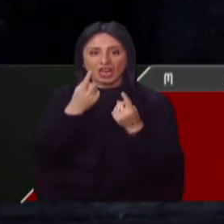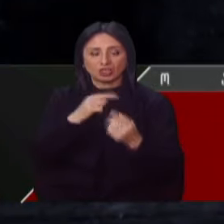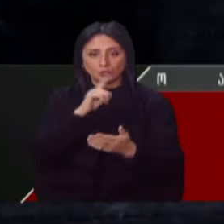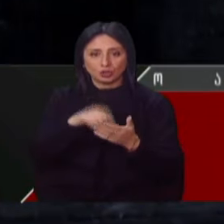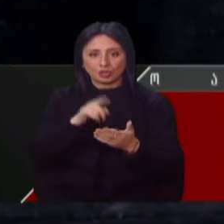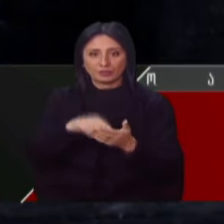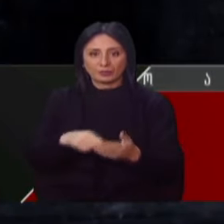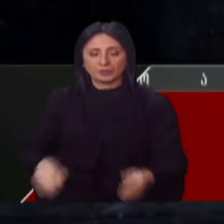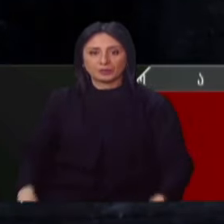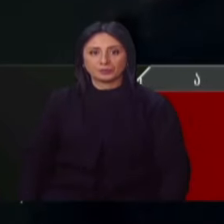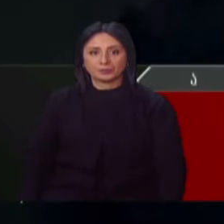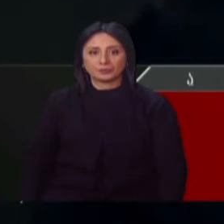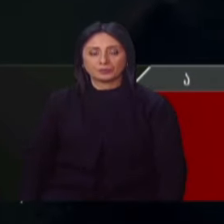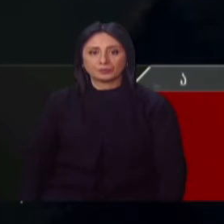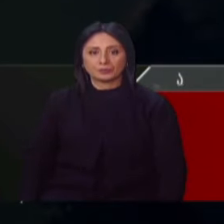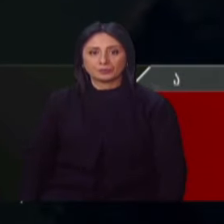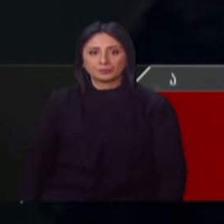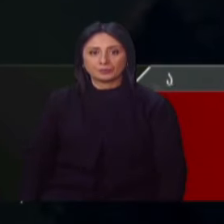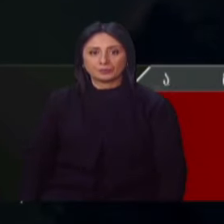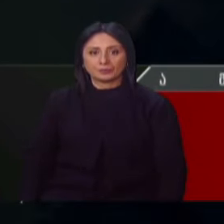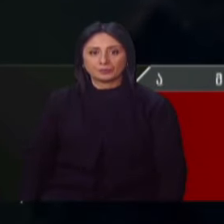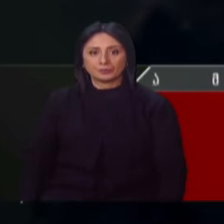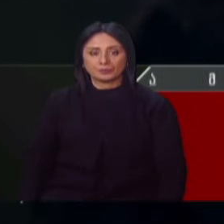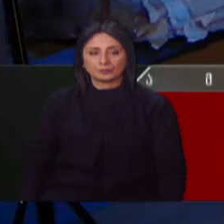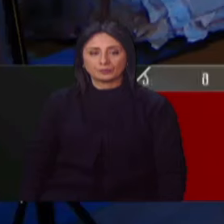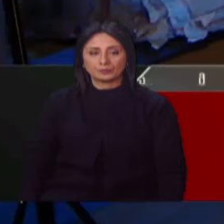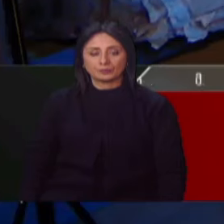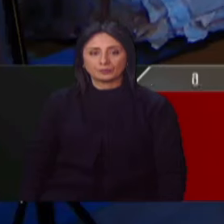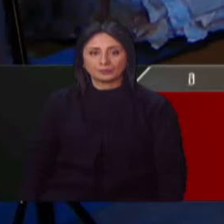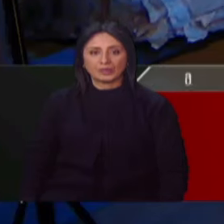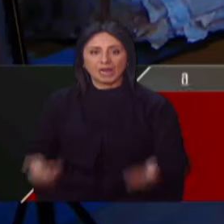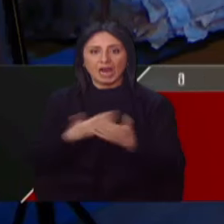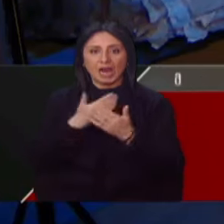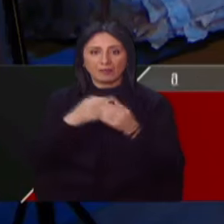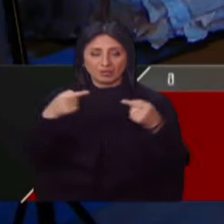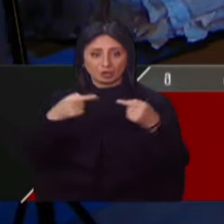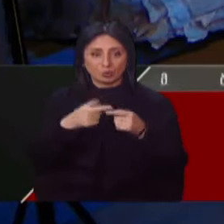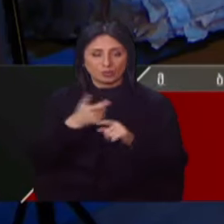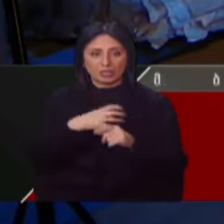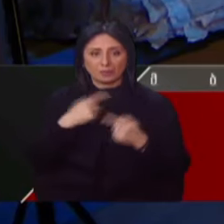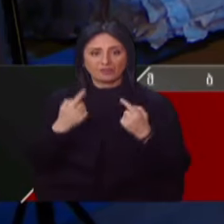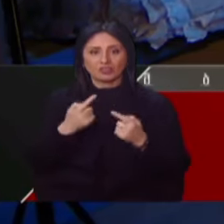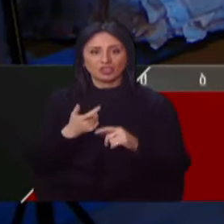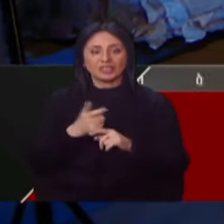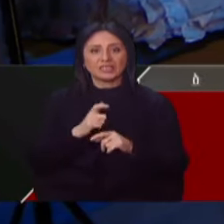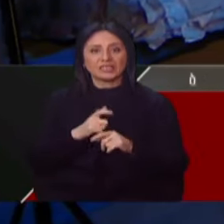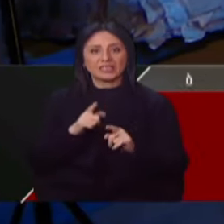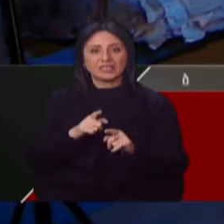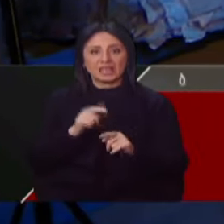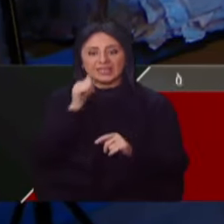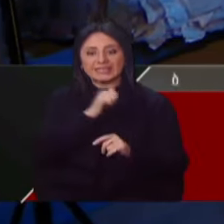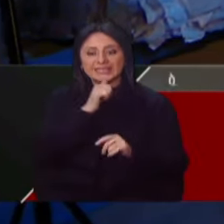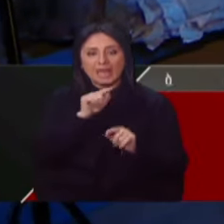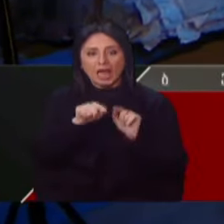şeit webs. Ce nerta dunda ui hoteli. Am băut susta te gări, am niște ori o cele nesiti. Săi